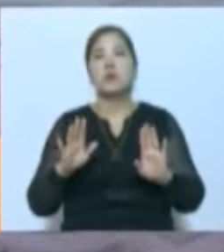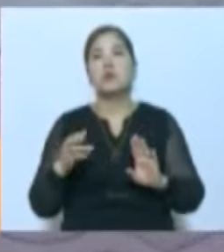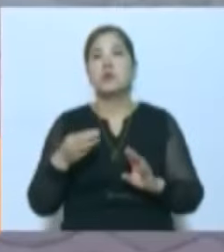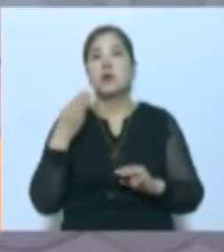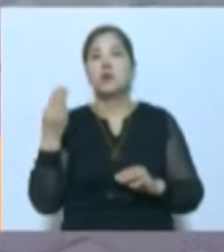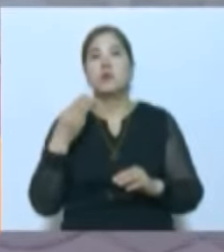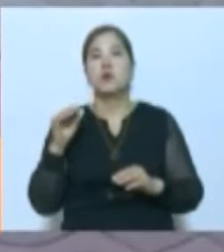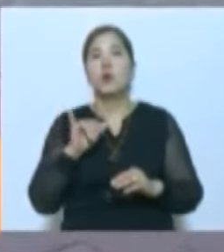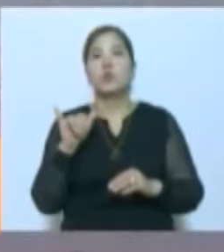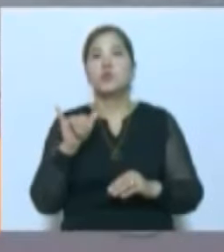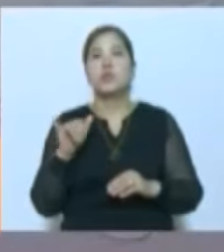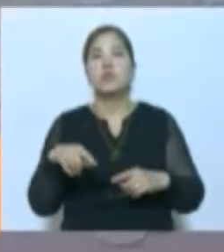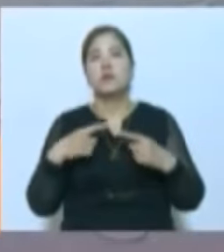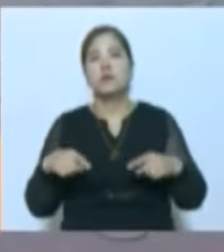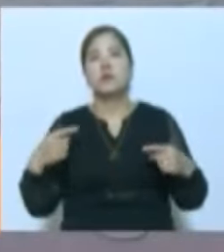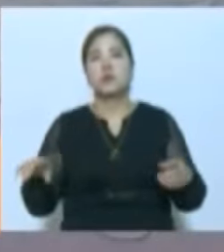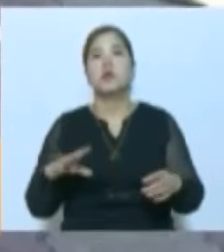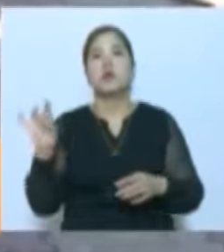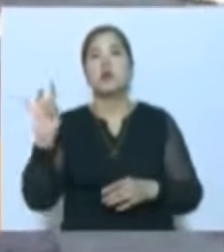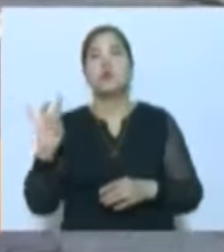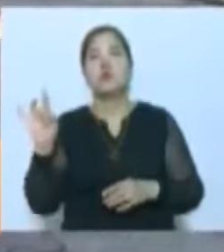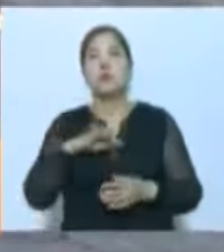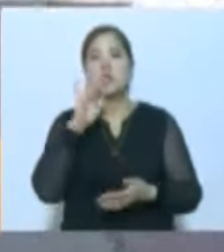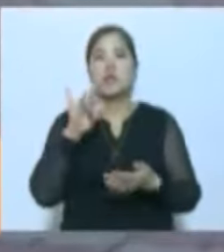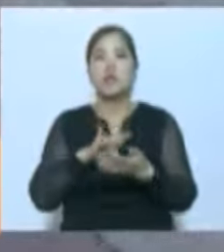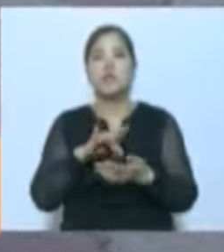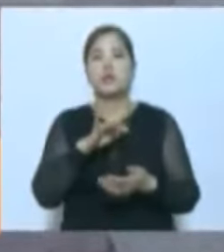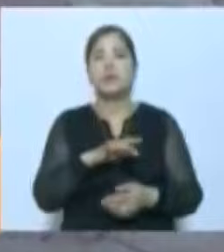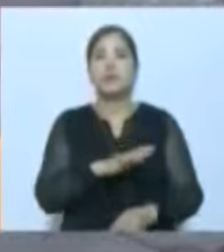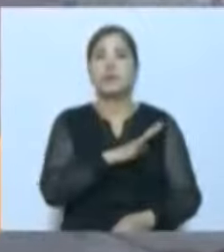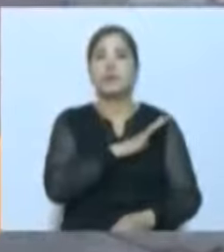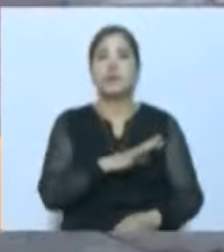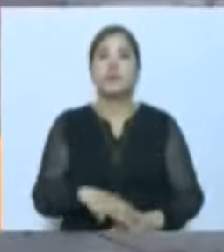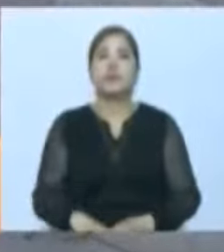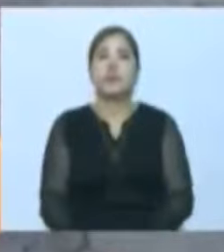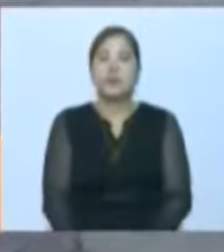но и из Жанузины и всех районных центров. Айжан Сабитқызы, Медет Мингдубай, Дидар.